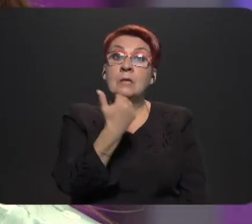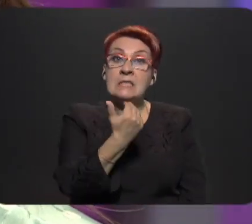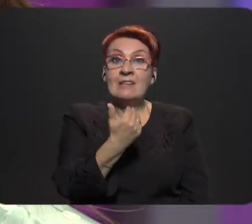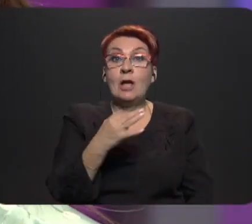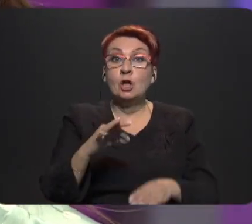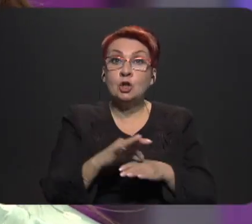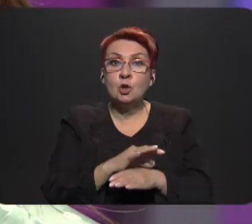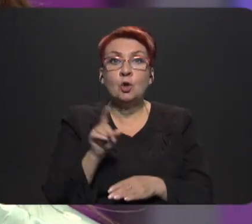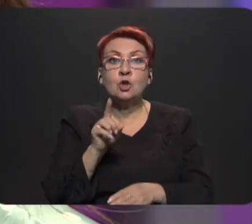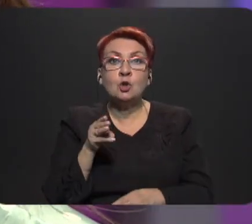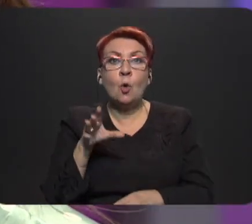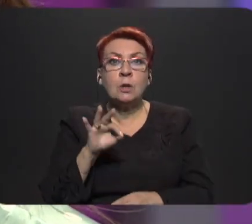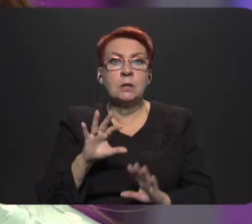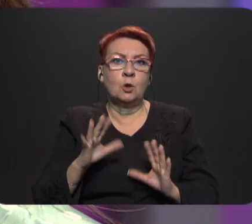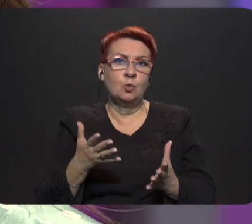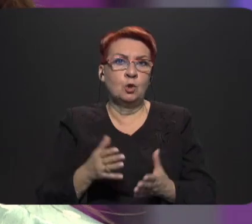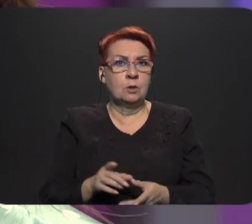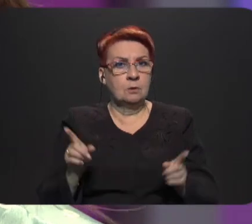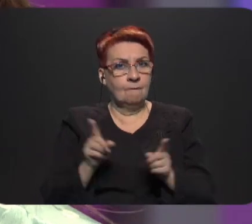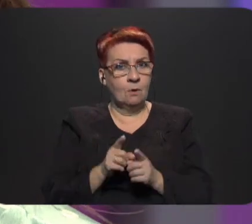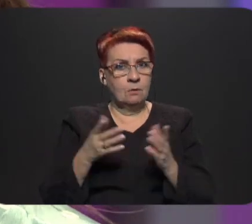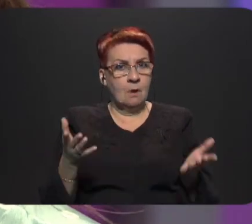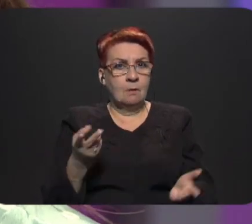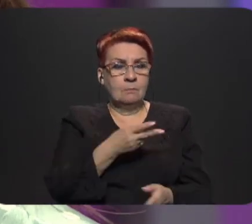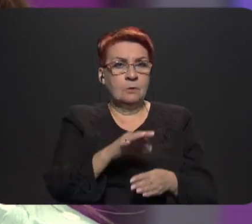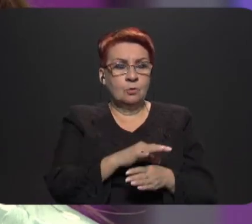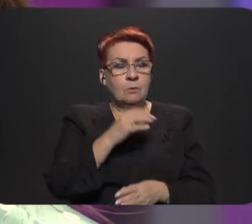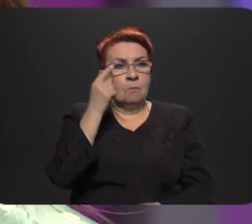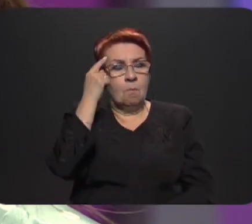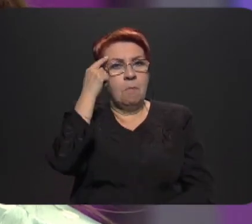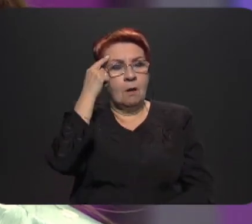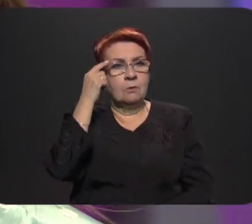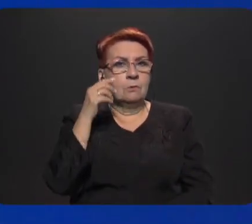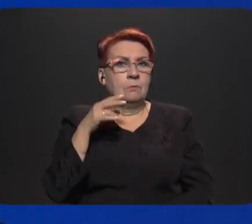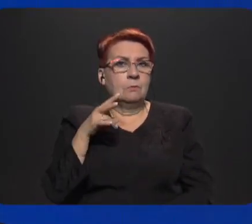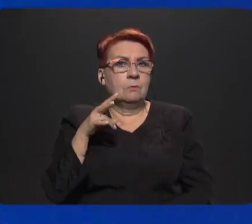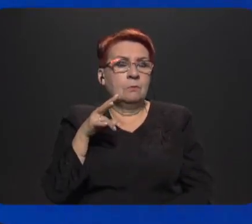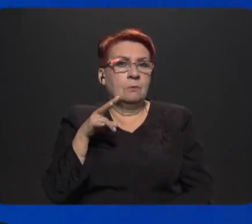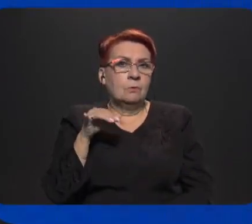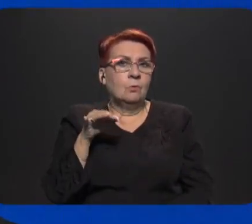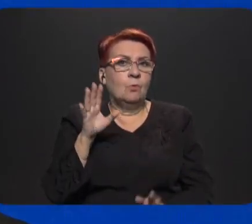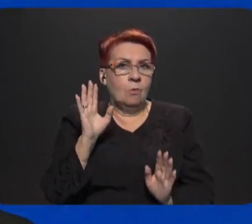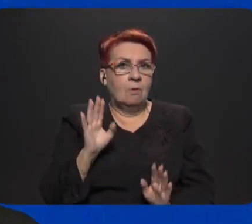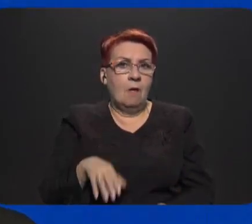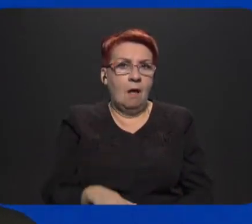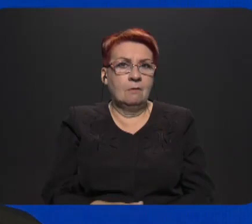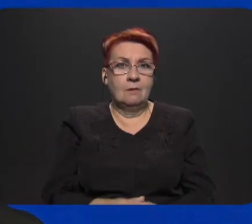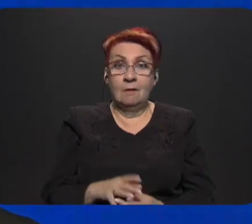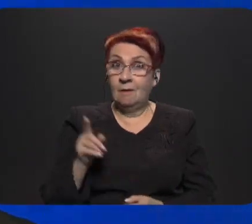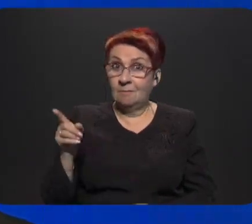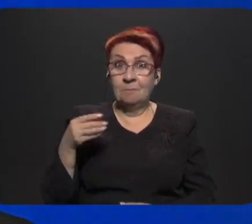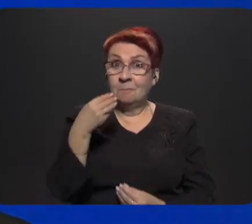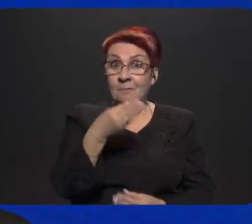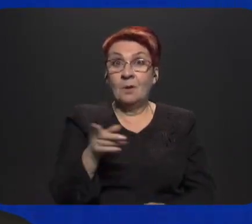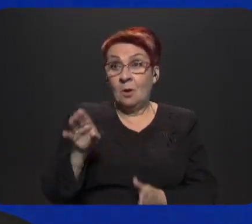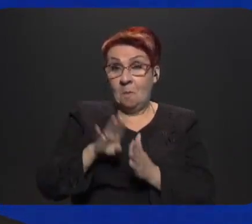что-то случилось. Мы с супругой так подумали. Ну, думаем, ну раз такое дело, ну и ладно. Так она